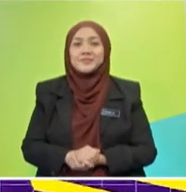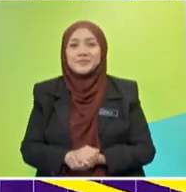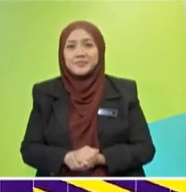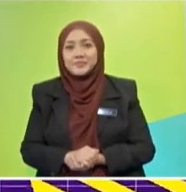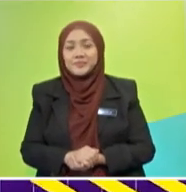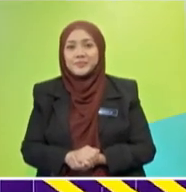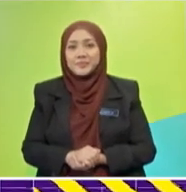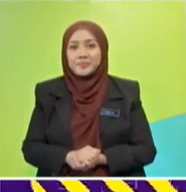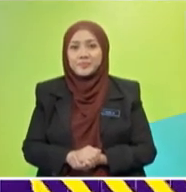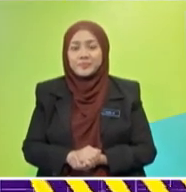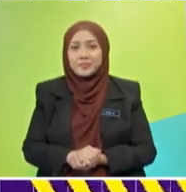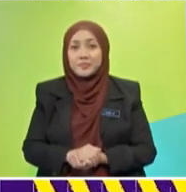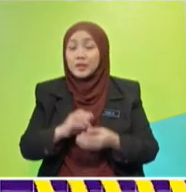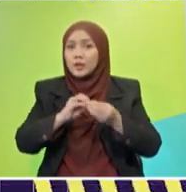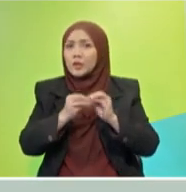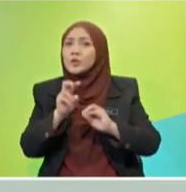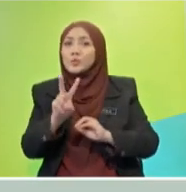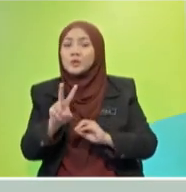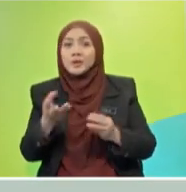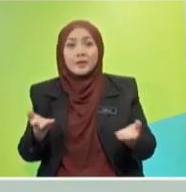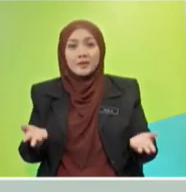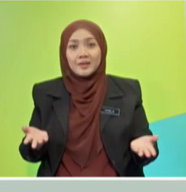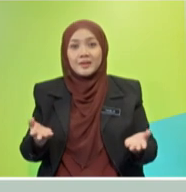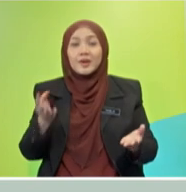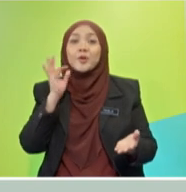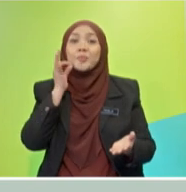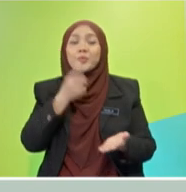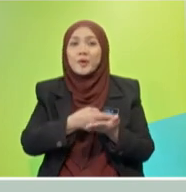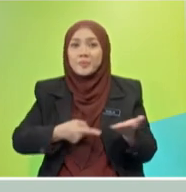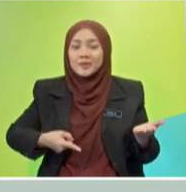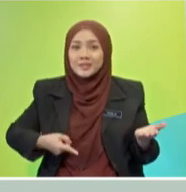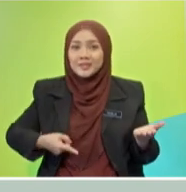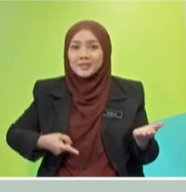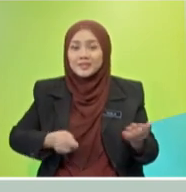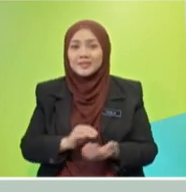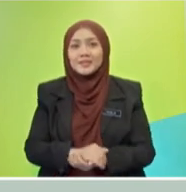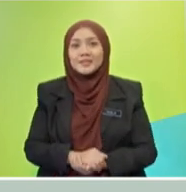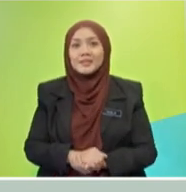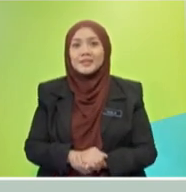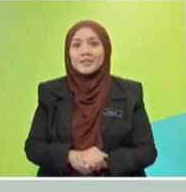buah mangga siapa Nak jawab